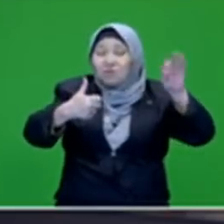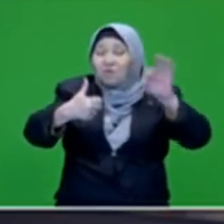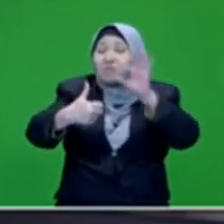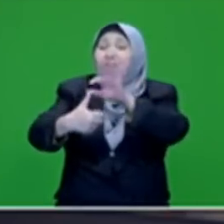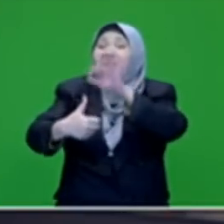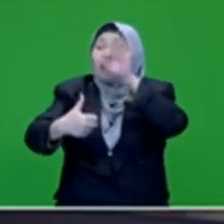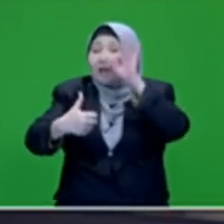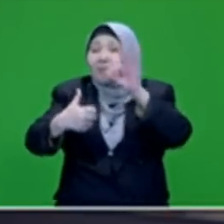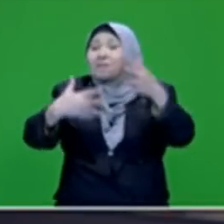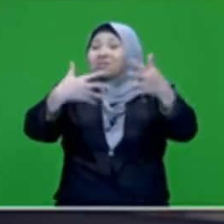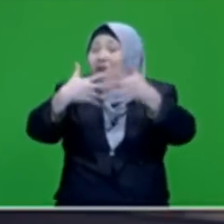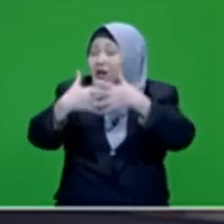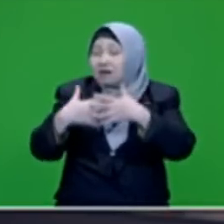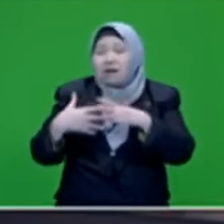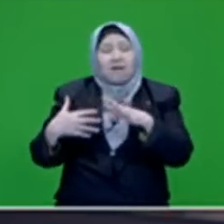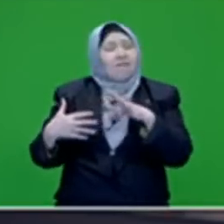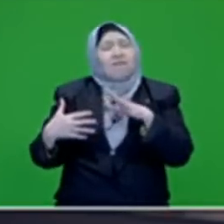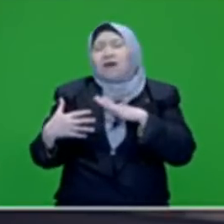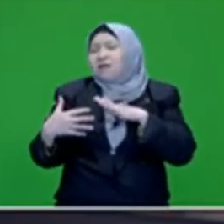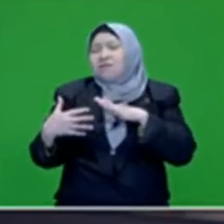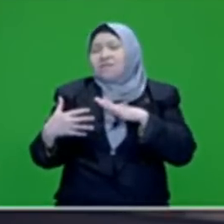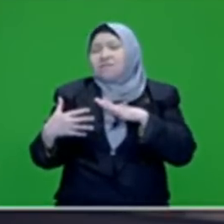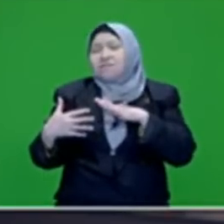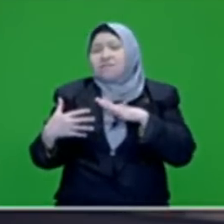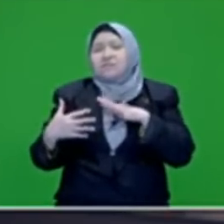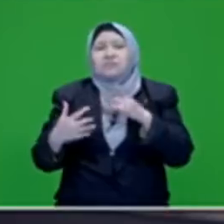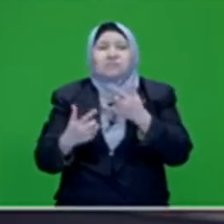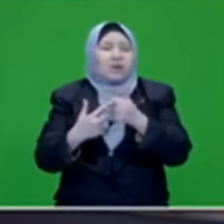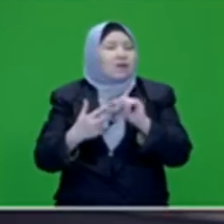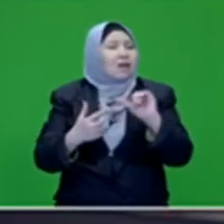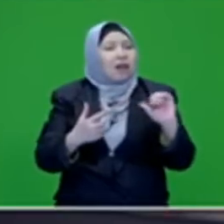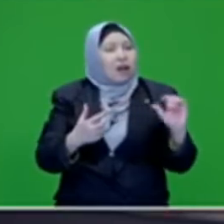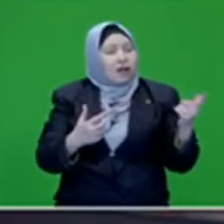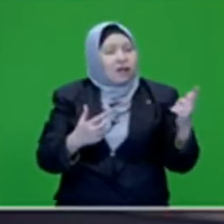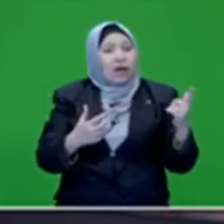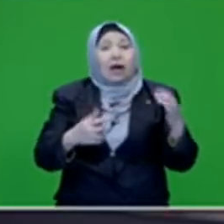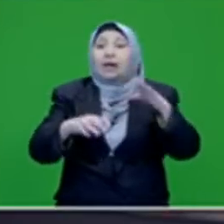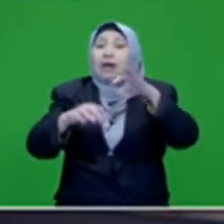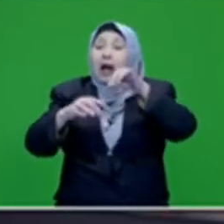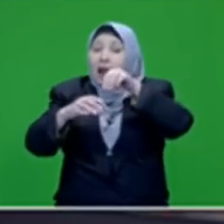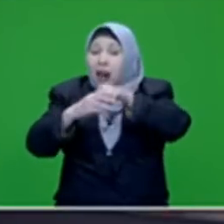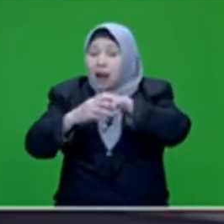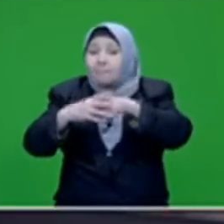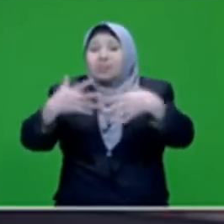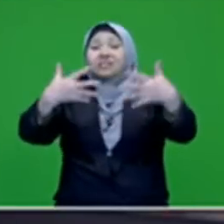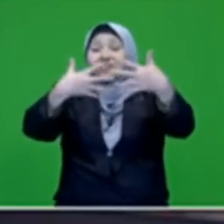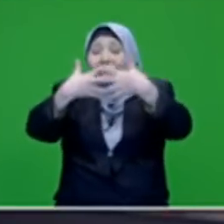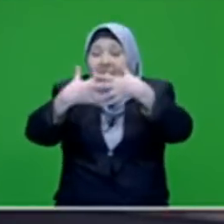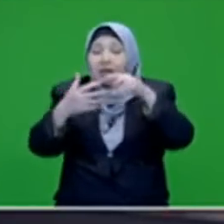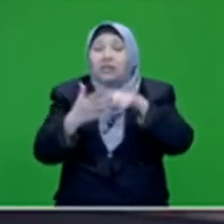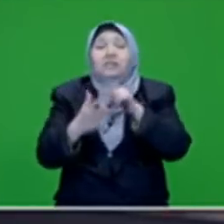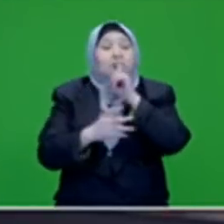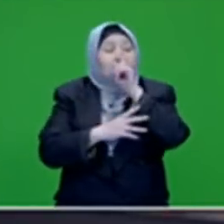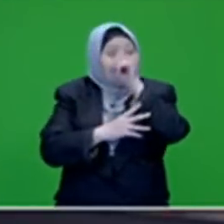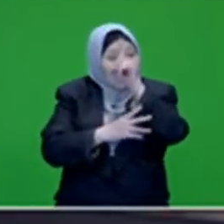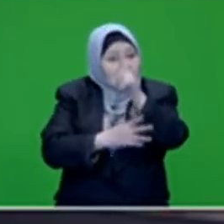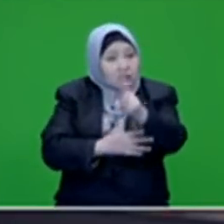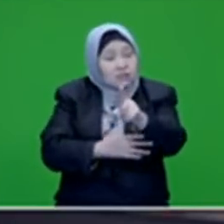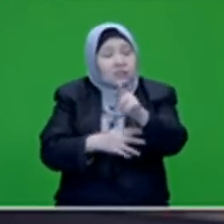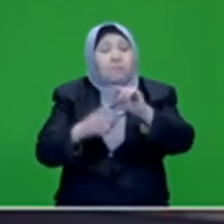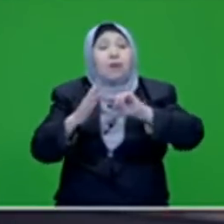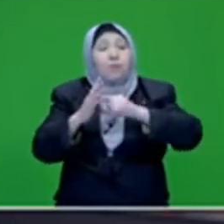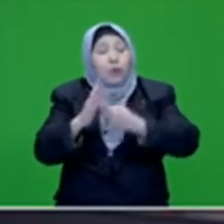halaman 239. Dan di alam penjara inilah sebenarnya bermula dari sekitar